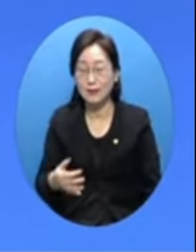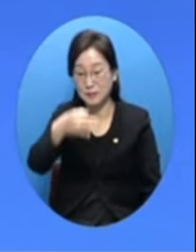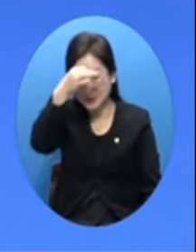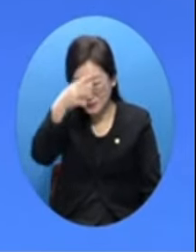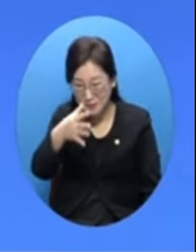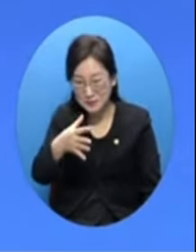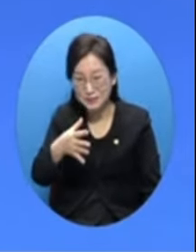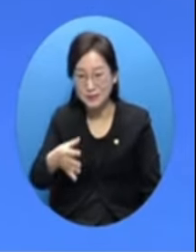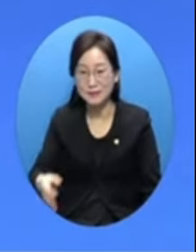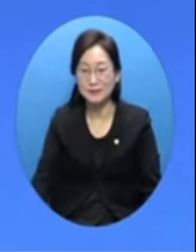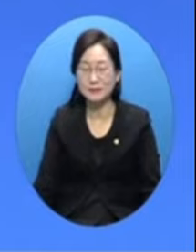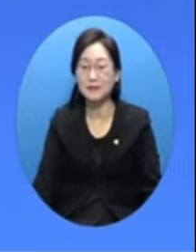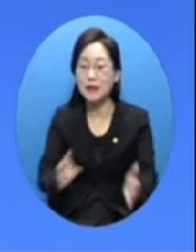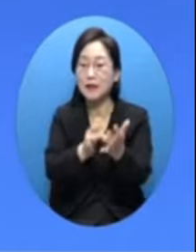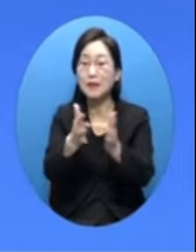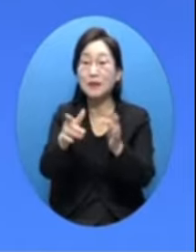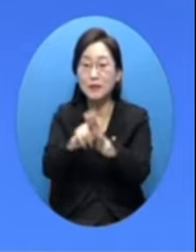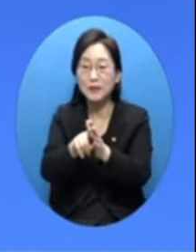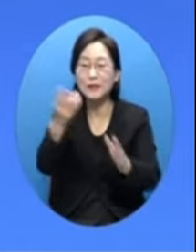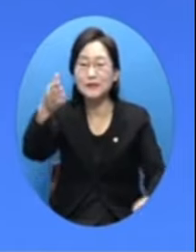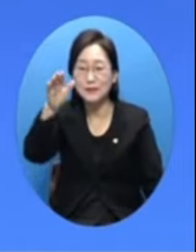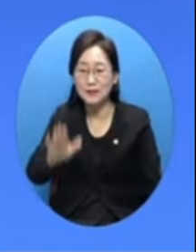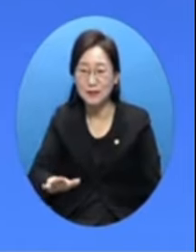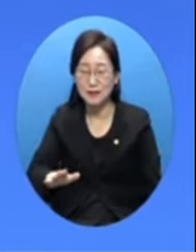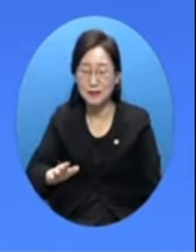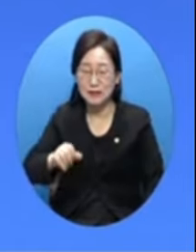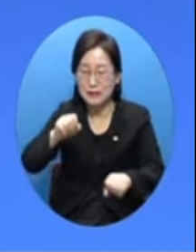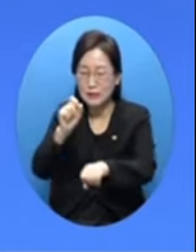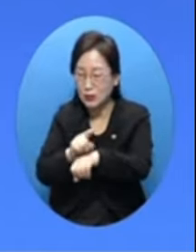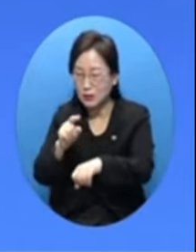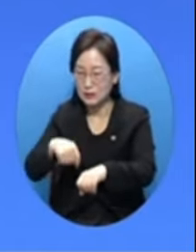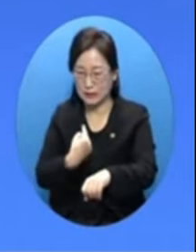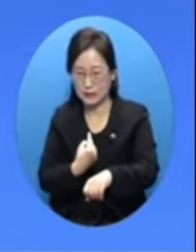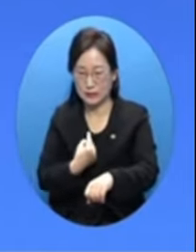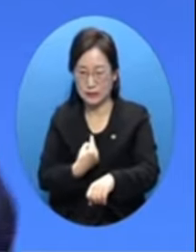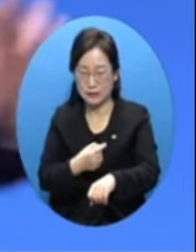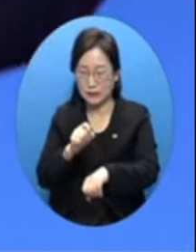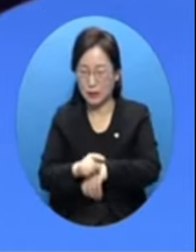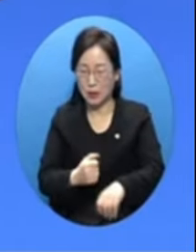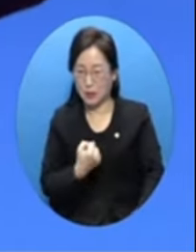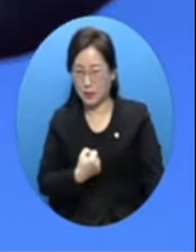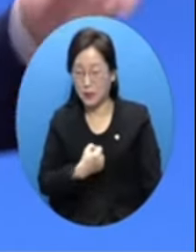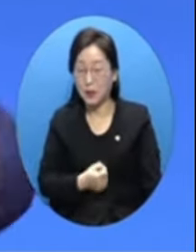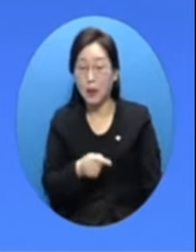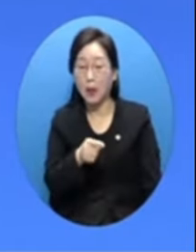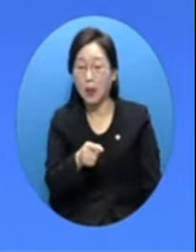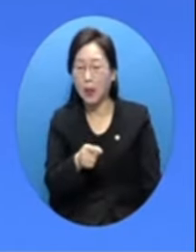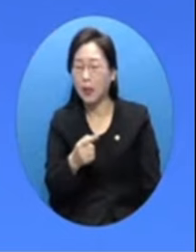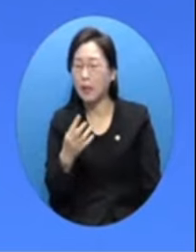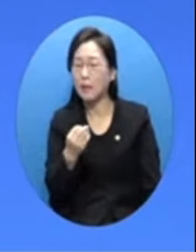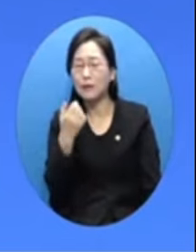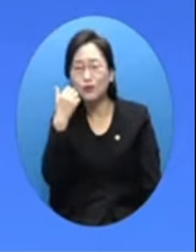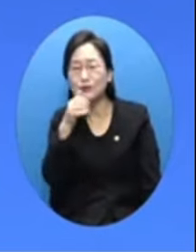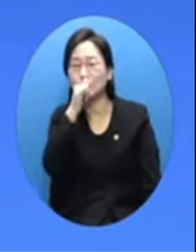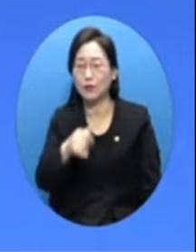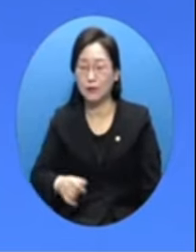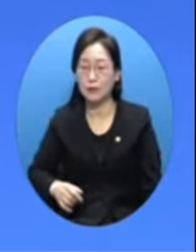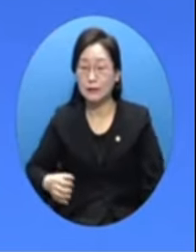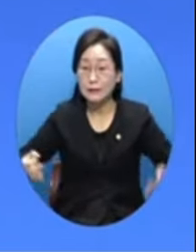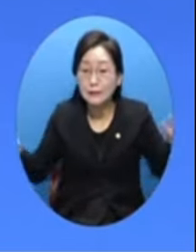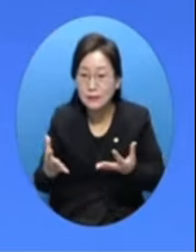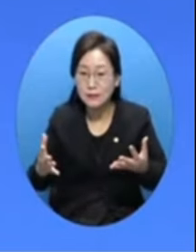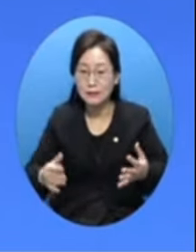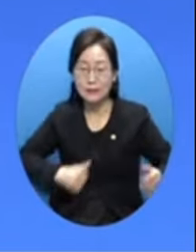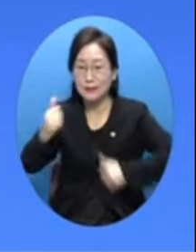죄송하게도 예수를 믿으면서도 자기 성격대로 믿는 분들이 있습니다 여기 없지만 저쪽가 몇 사람 있습니다 걸핏하면 성질